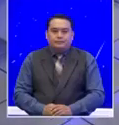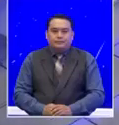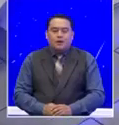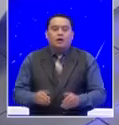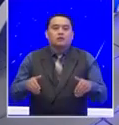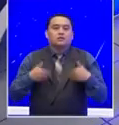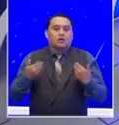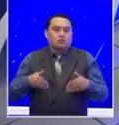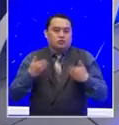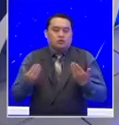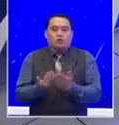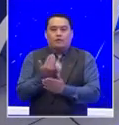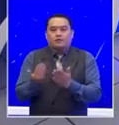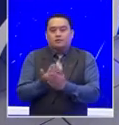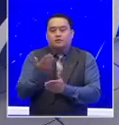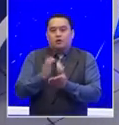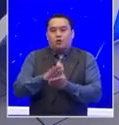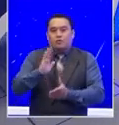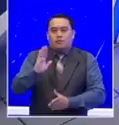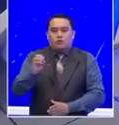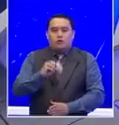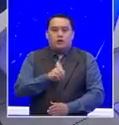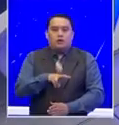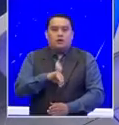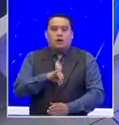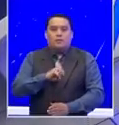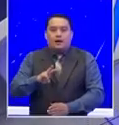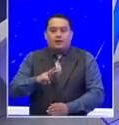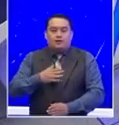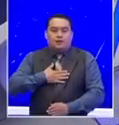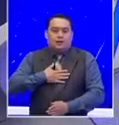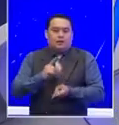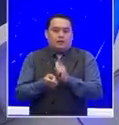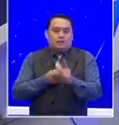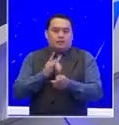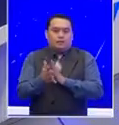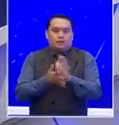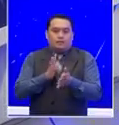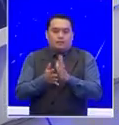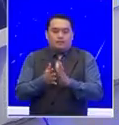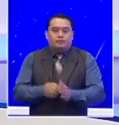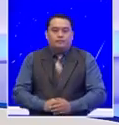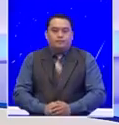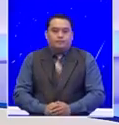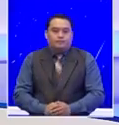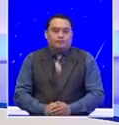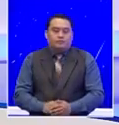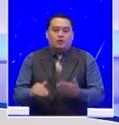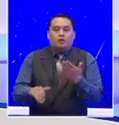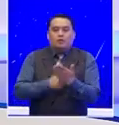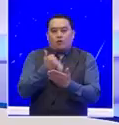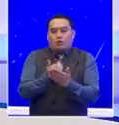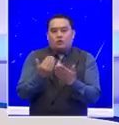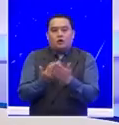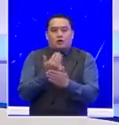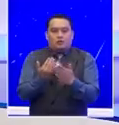Здравствуйте, вы смотрите новости на телеканале ЖТСУ. В студии Еламан Раимбеков, и сурдоперевод обеспечивает Марат Жумабеков. И в начале